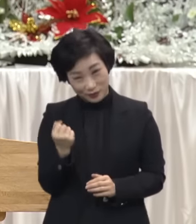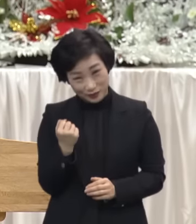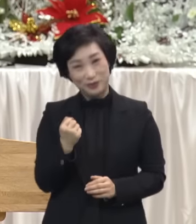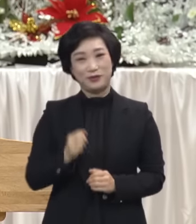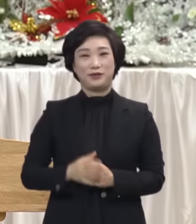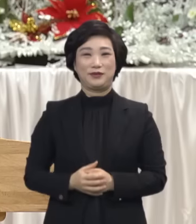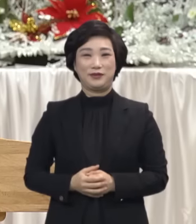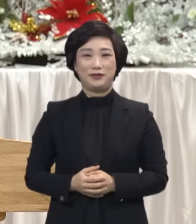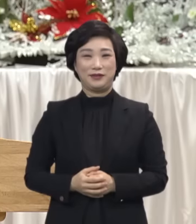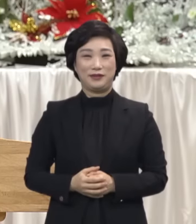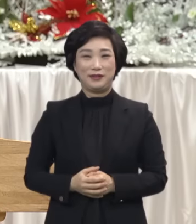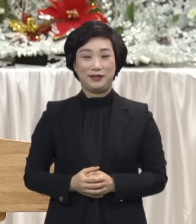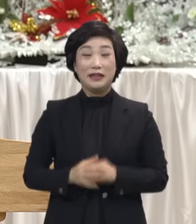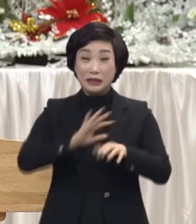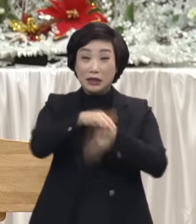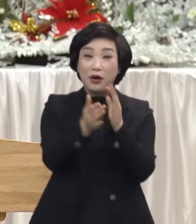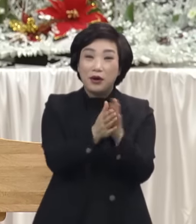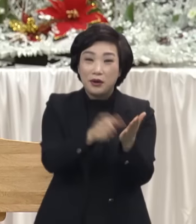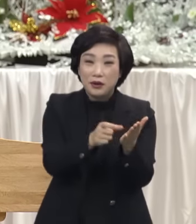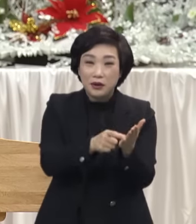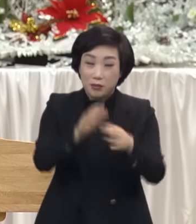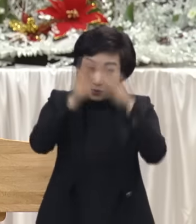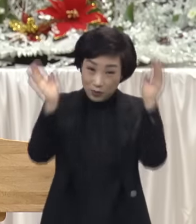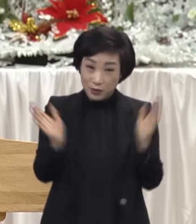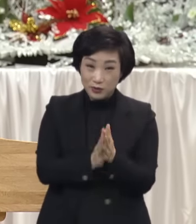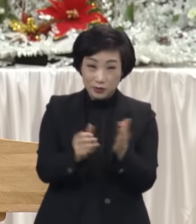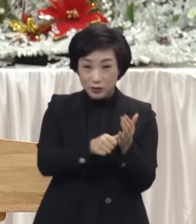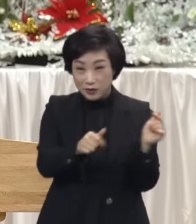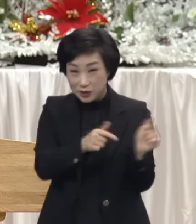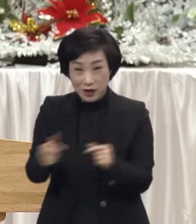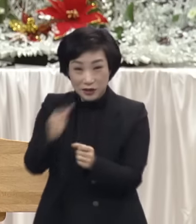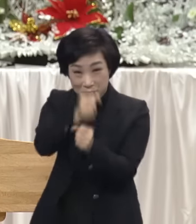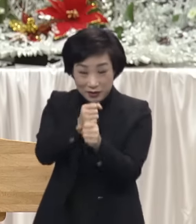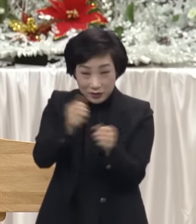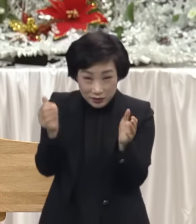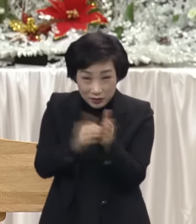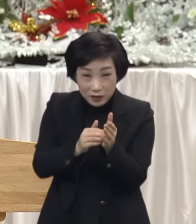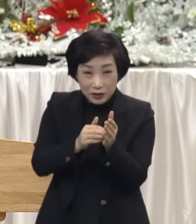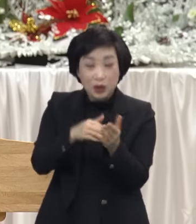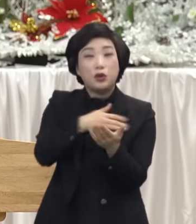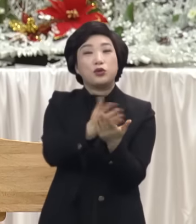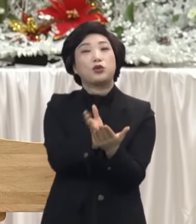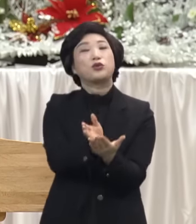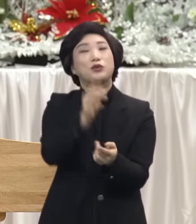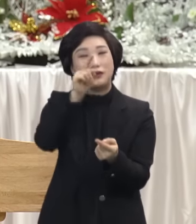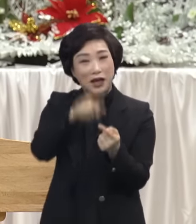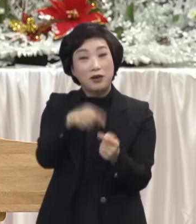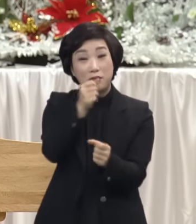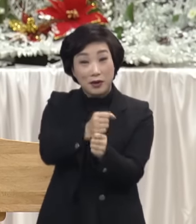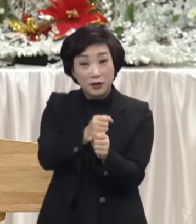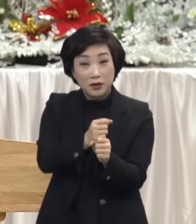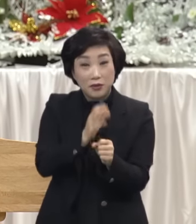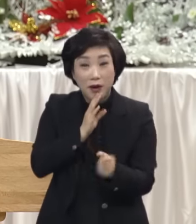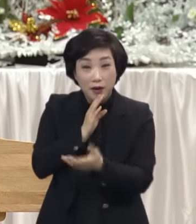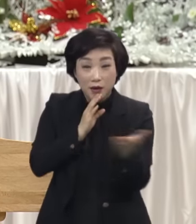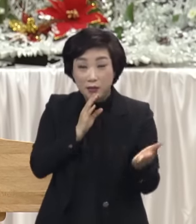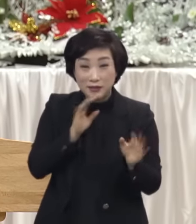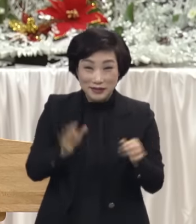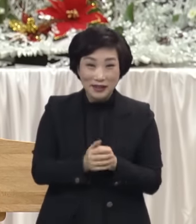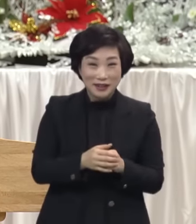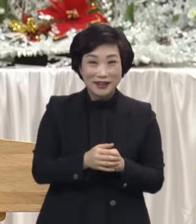복종하지요. 응? 성경의 모든 만물을 짓고 종류대로 지었다. 그런데